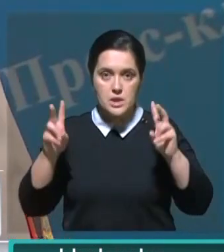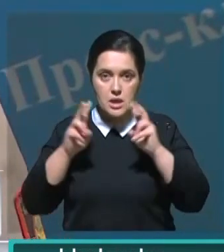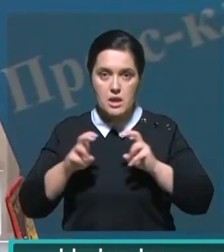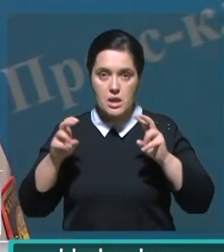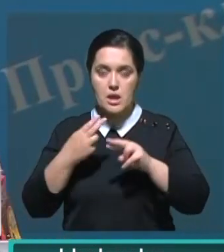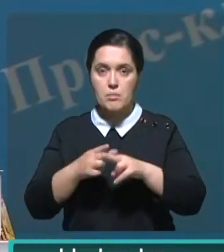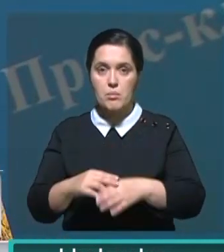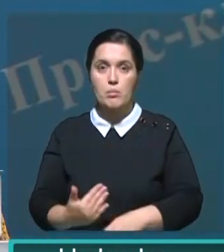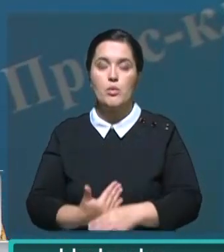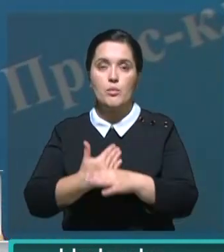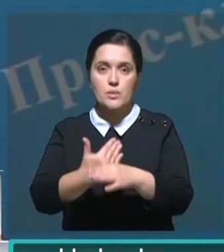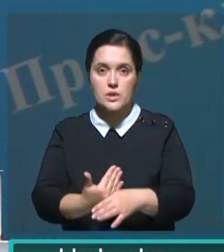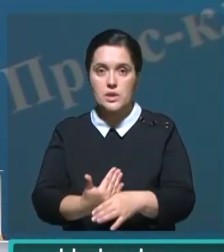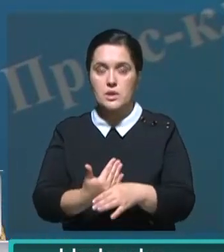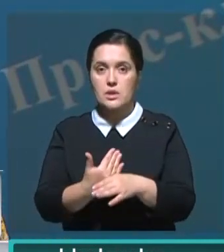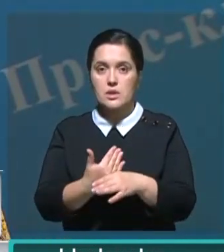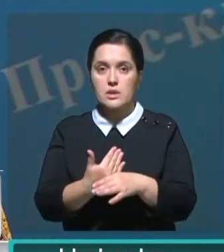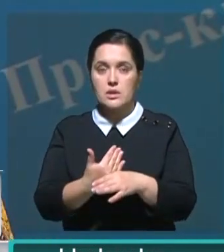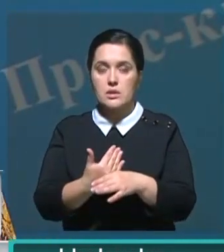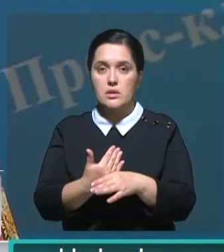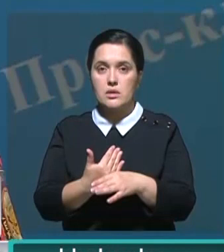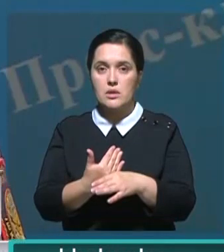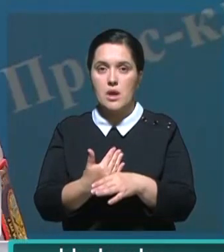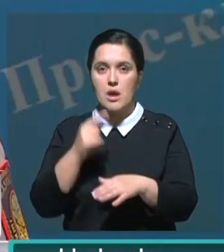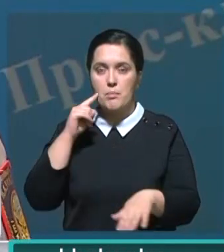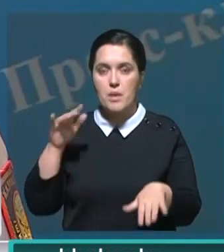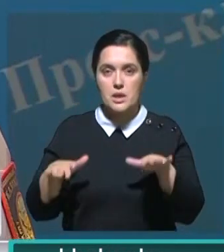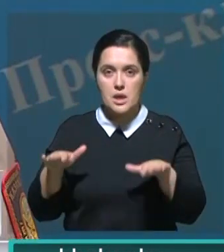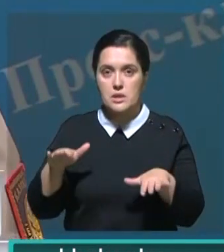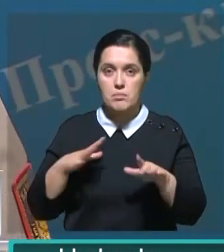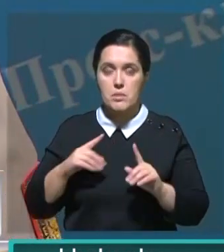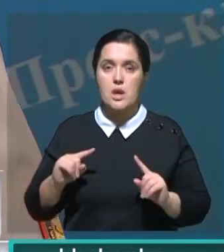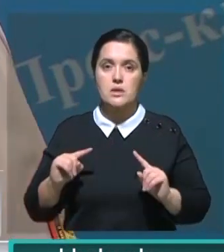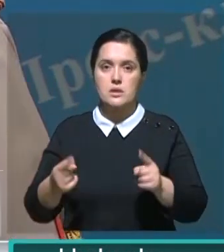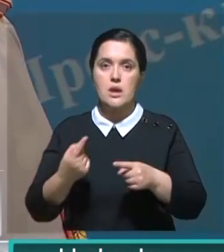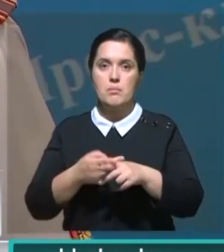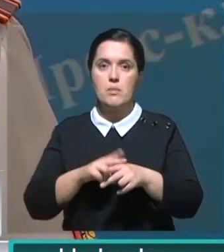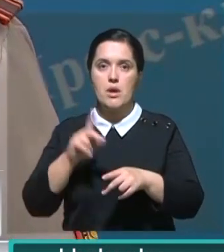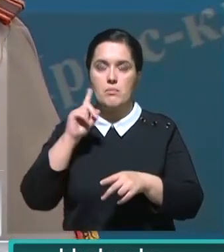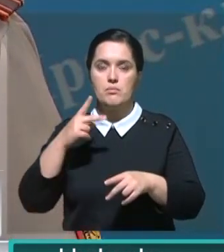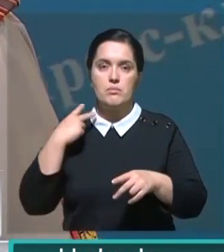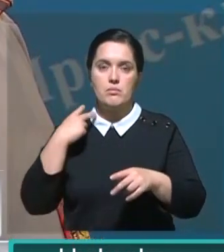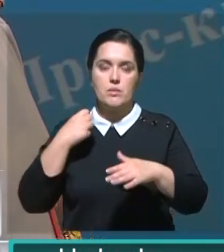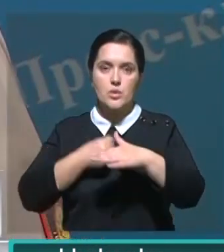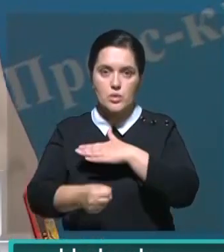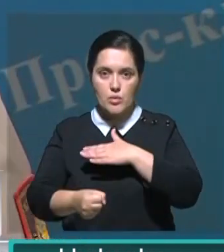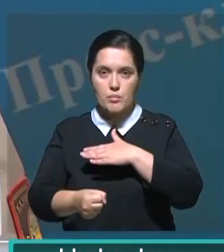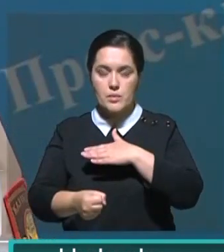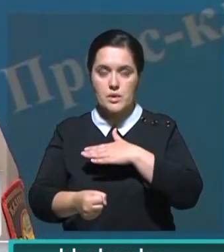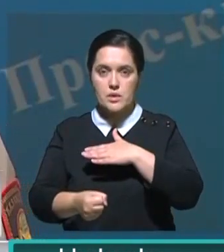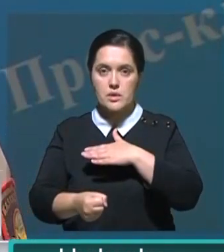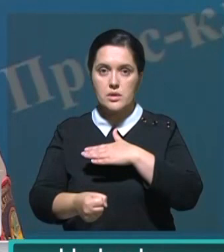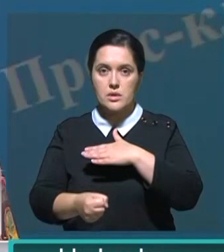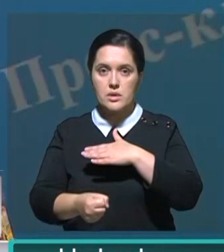оказания медпомощи. А подозреваемые были задержаны и водворены в изолятор временного содержания. Стоит отметить,